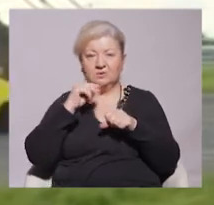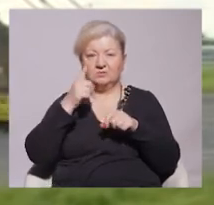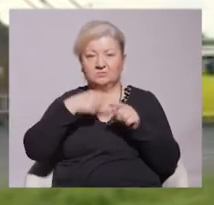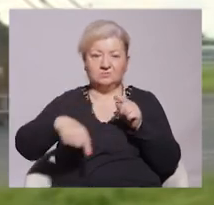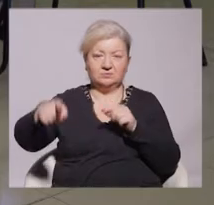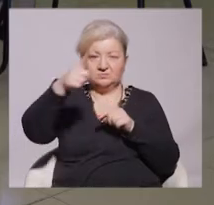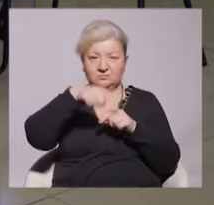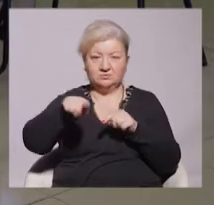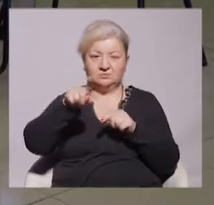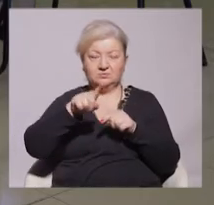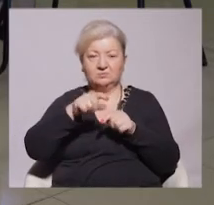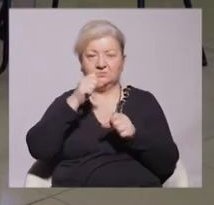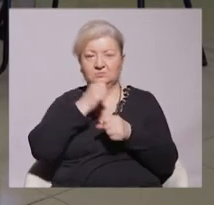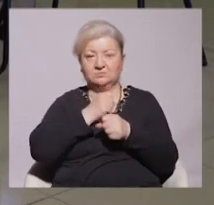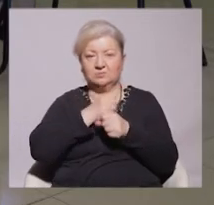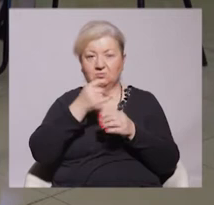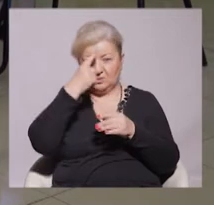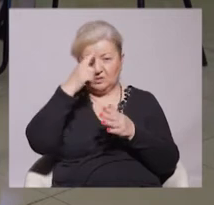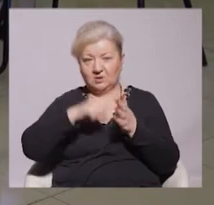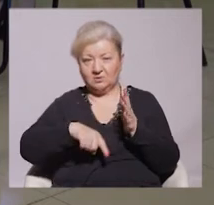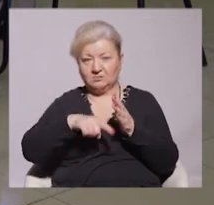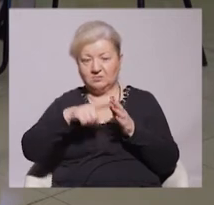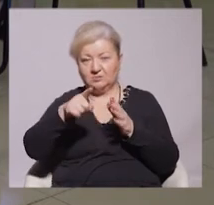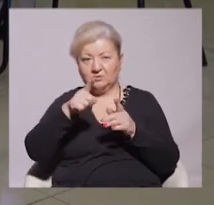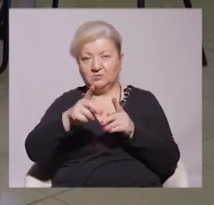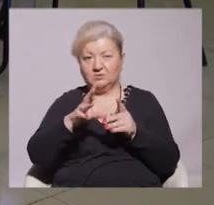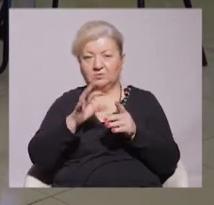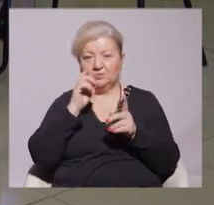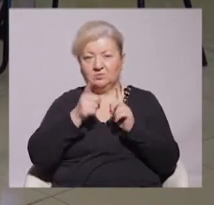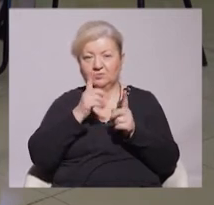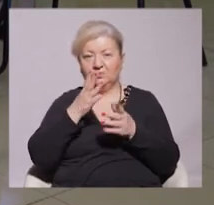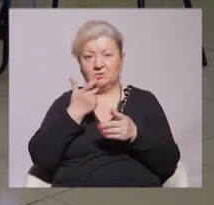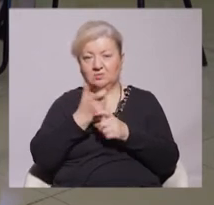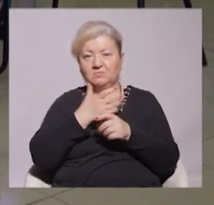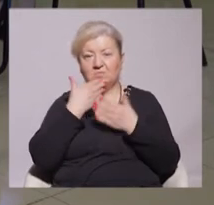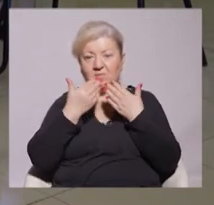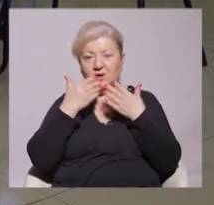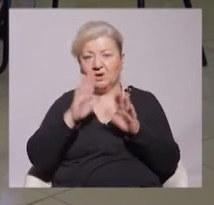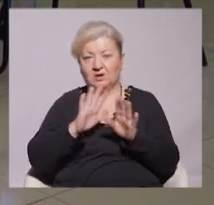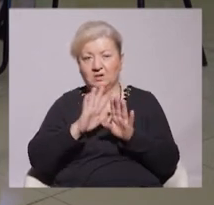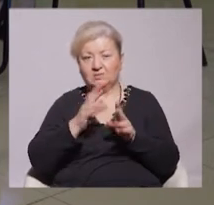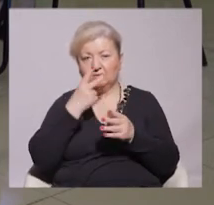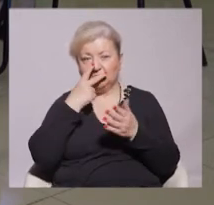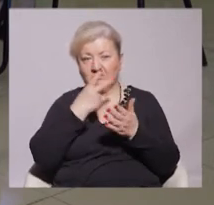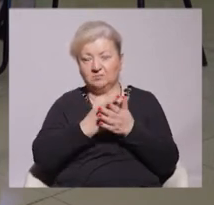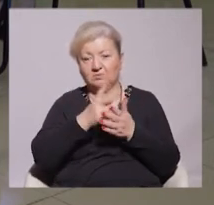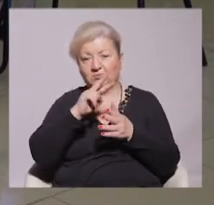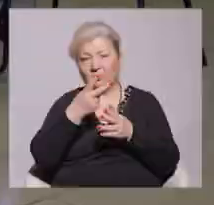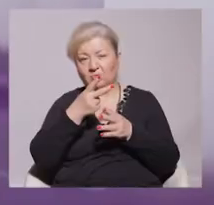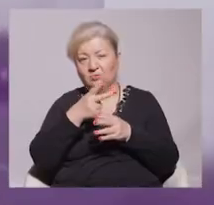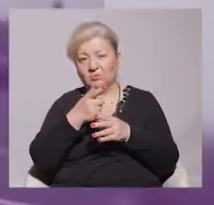წრის დარტყმას. იმისათვის, რომ დავწმუნდეთ, რომ ეს ყოველთვის ესეთი მარტივი არ არის, მოდი ნახოთ მეორე